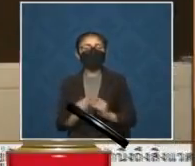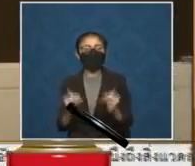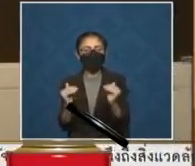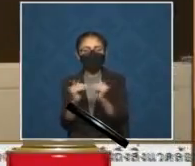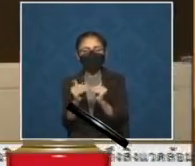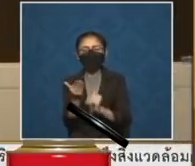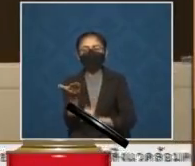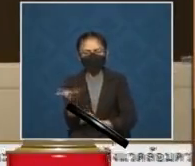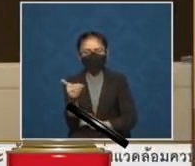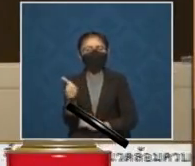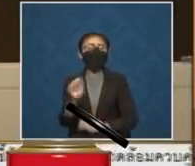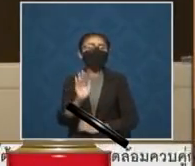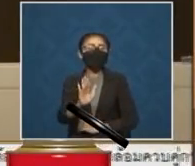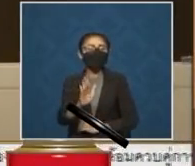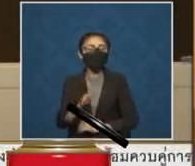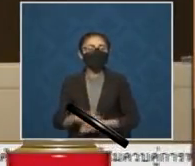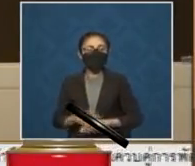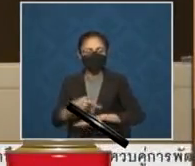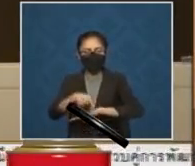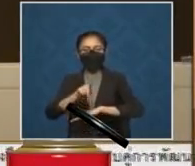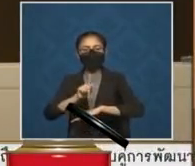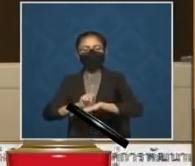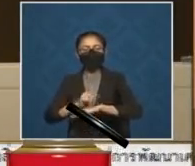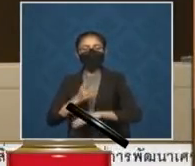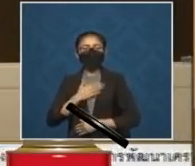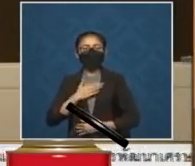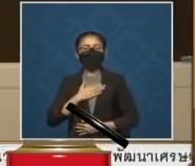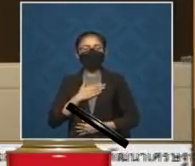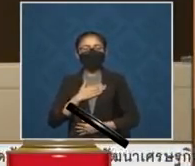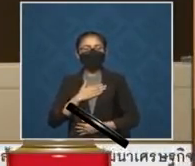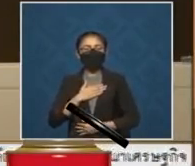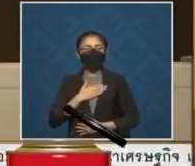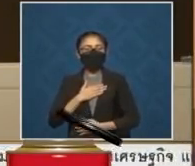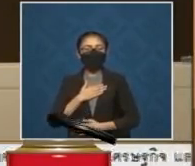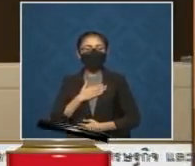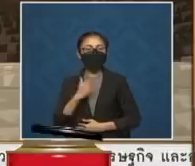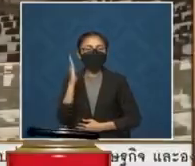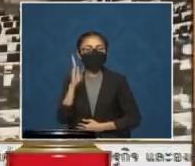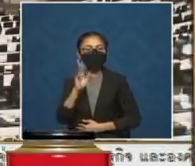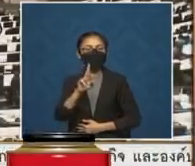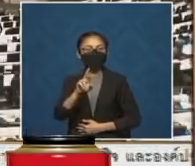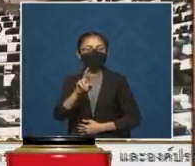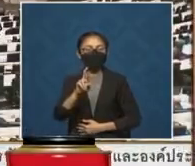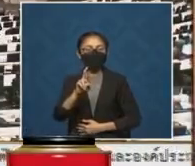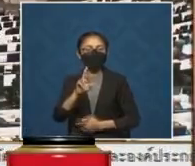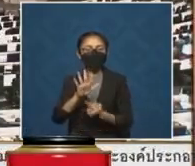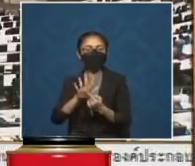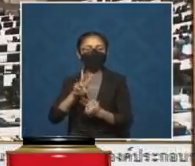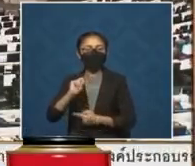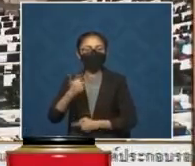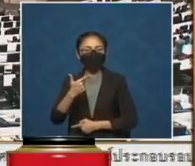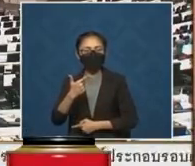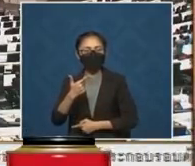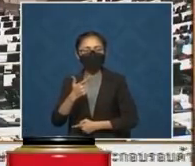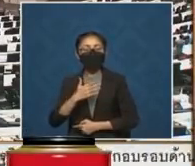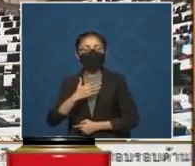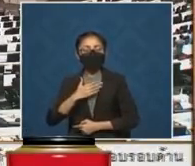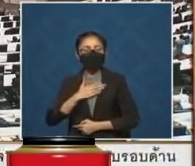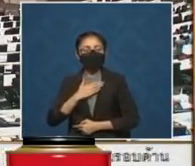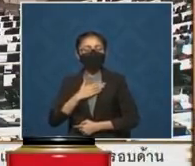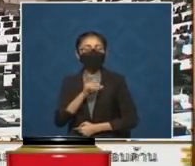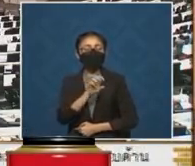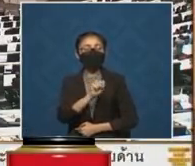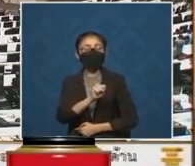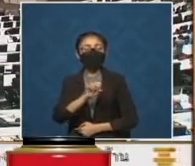อกต่อไปนี้ประชาชนอย่าไปเลือกมันเข้ามามันเข้าไปกินเงินเดือนแต่มันไม่ยอมทำหน้าที่มันน่ะคือฉันพูดเองนะ